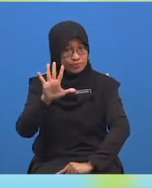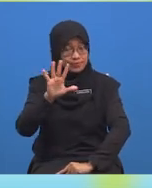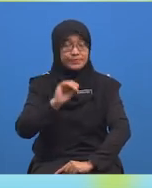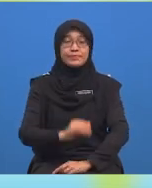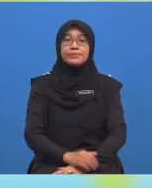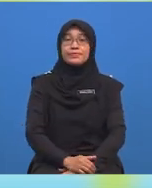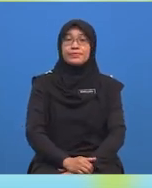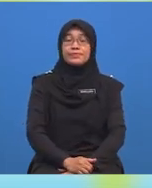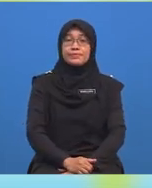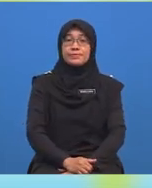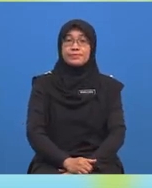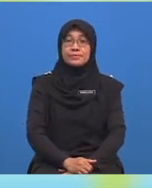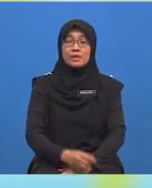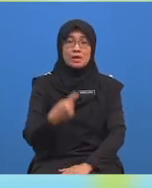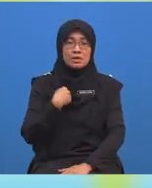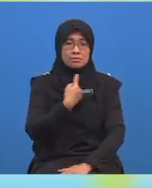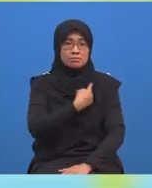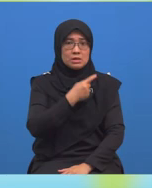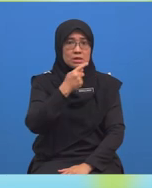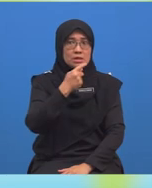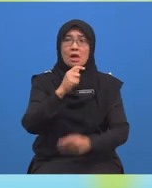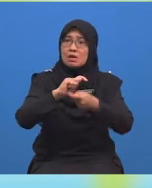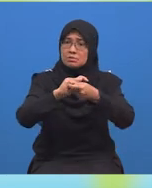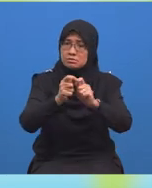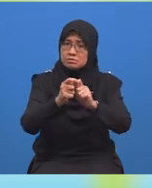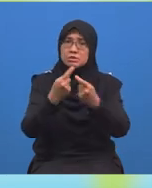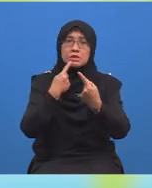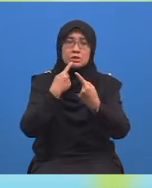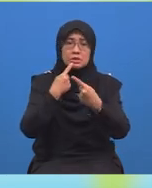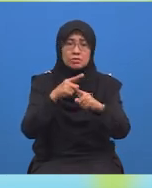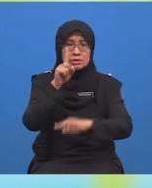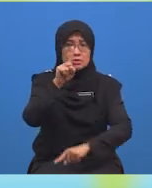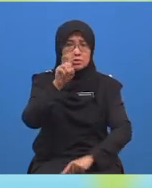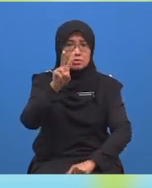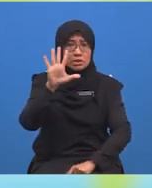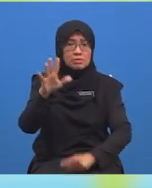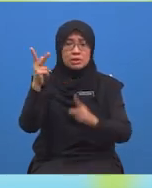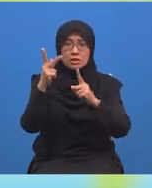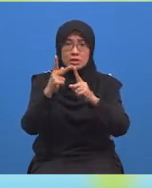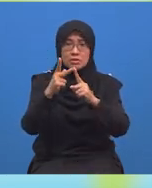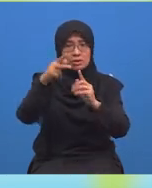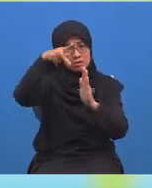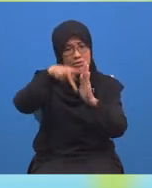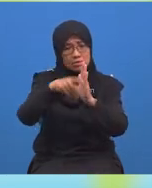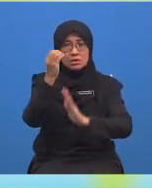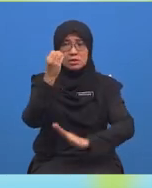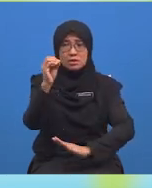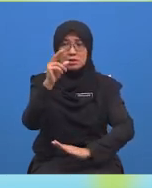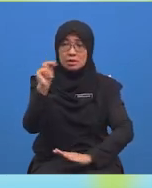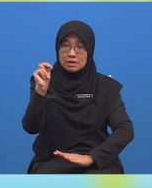125. Kita perlu tukarkan semula jawapan 125 kepada